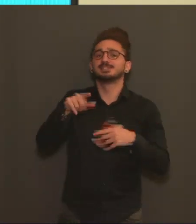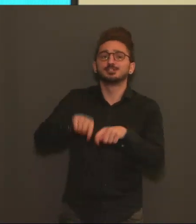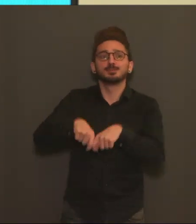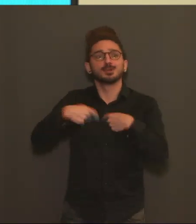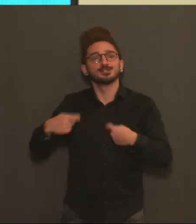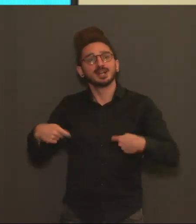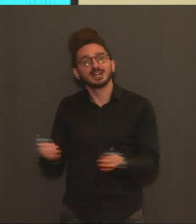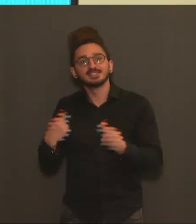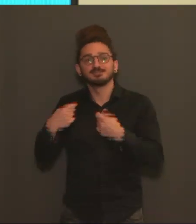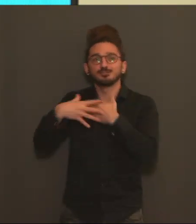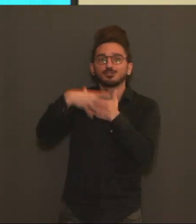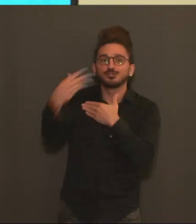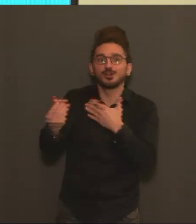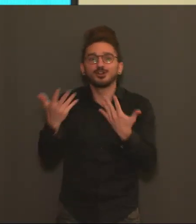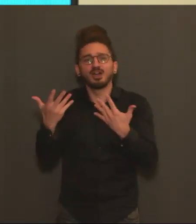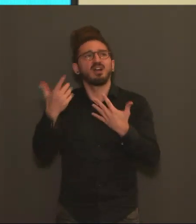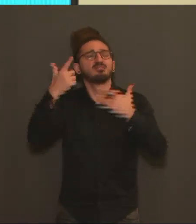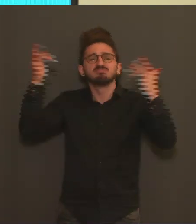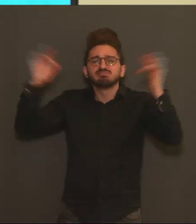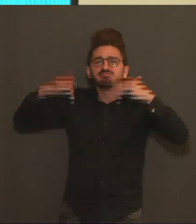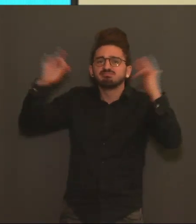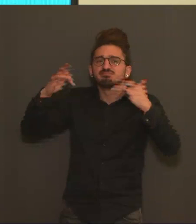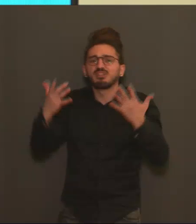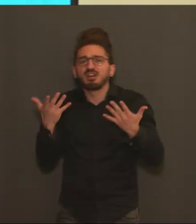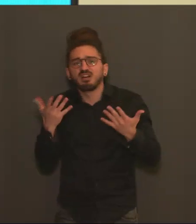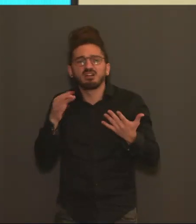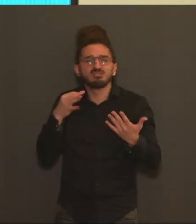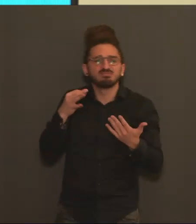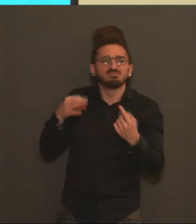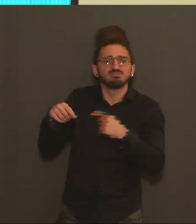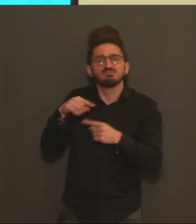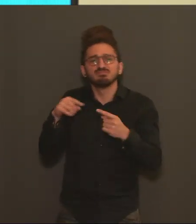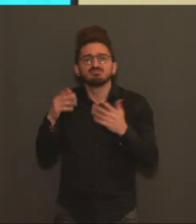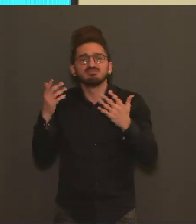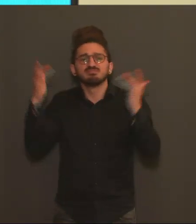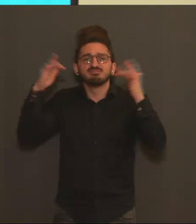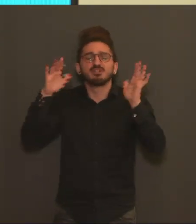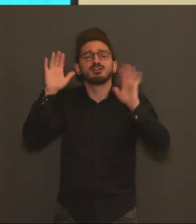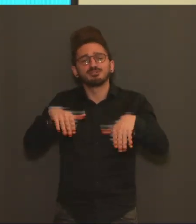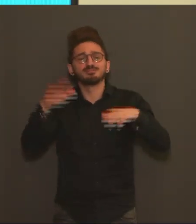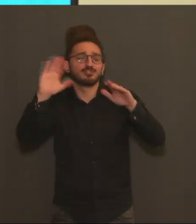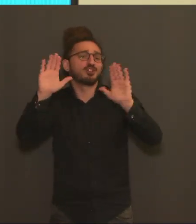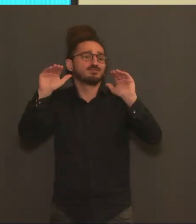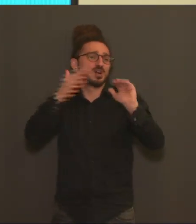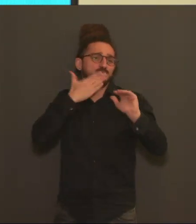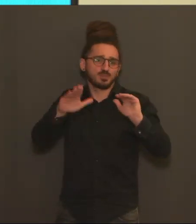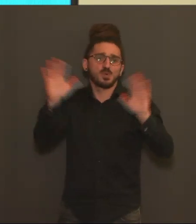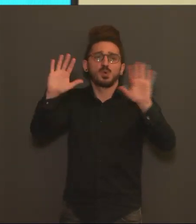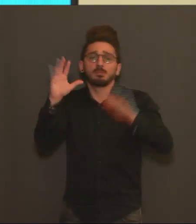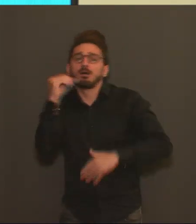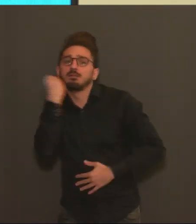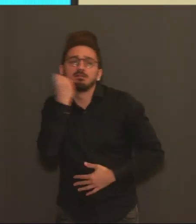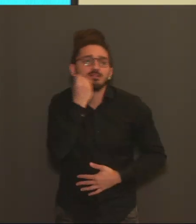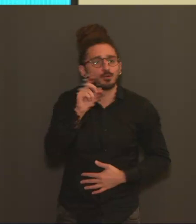les embrasser bien sûr, dire au revoir aux personnes présentes plutôt que de les inviter à l'intérieur, où là on va se transformer dans une